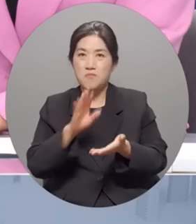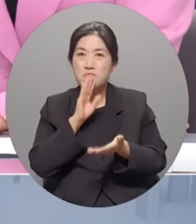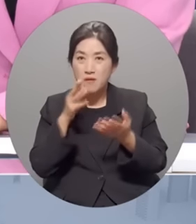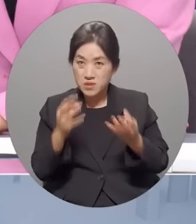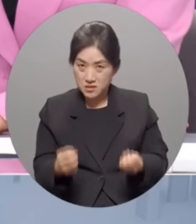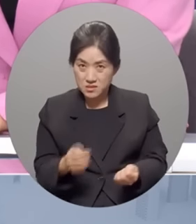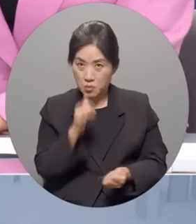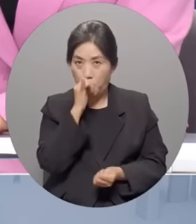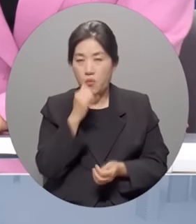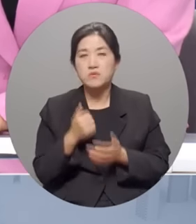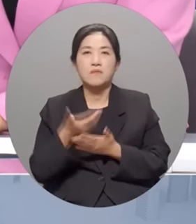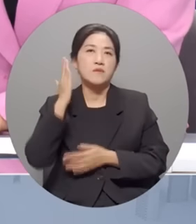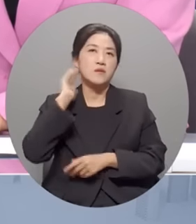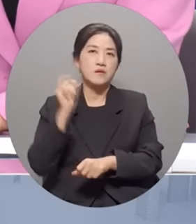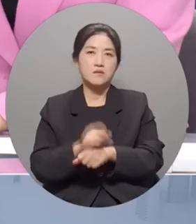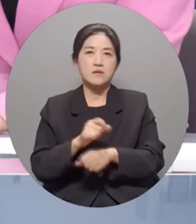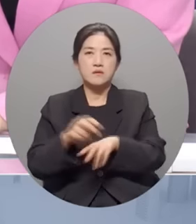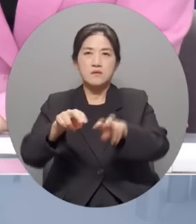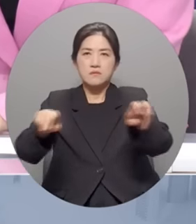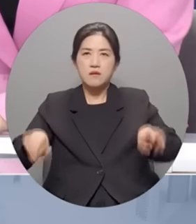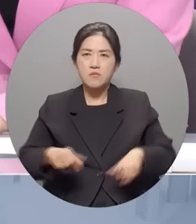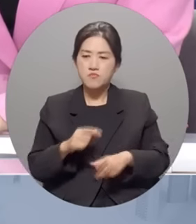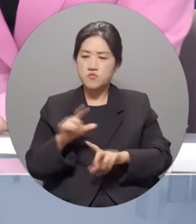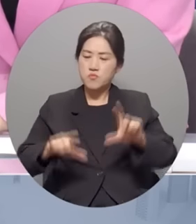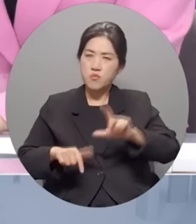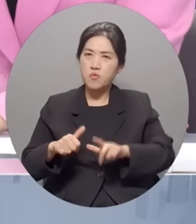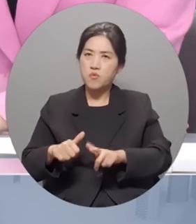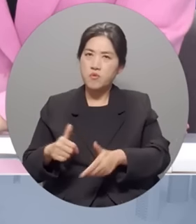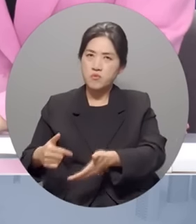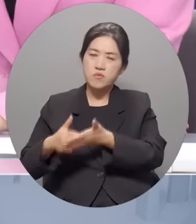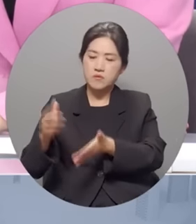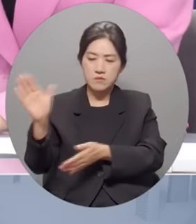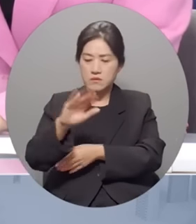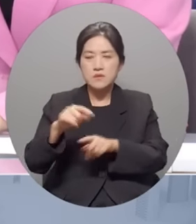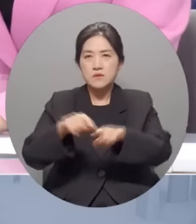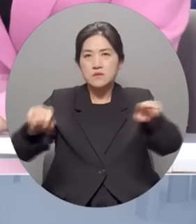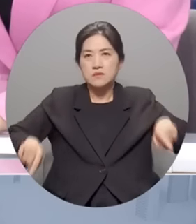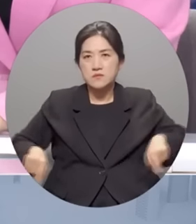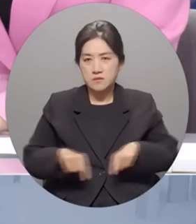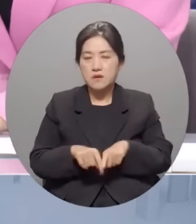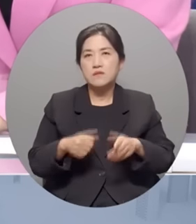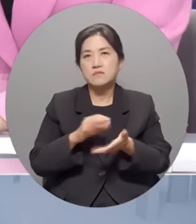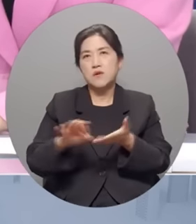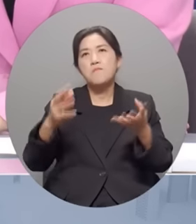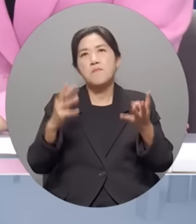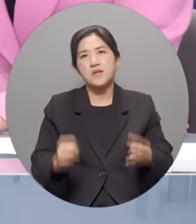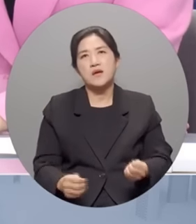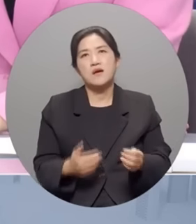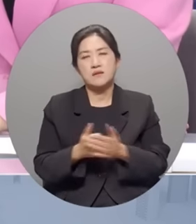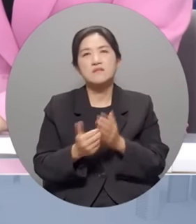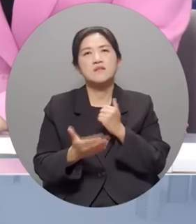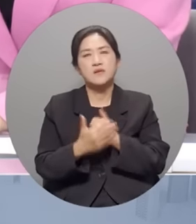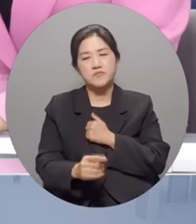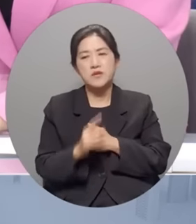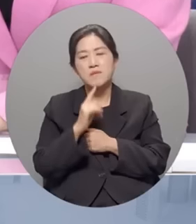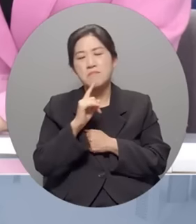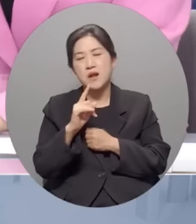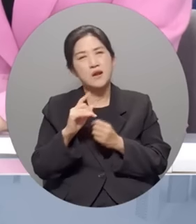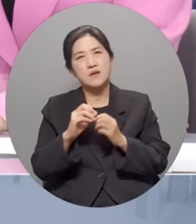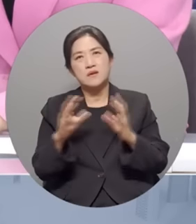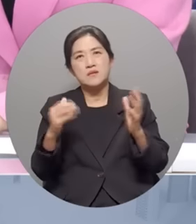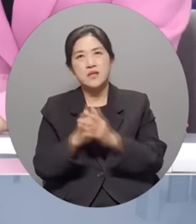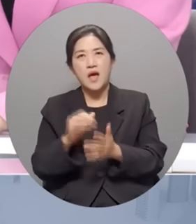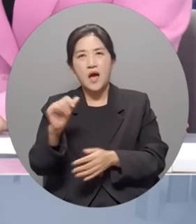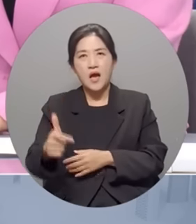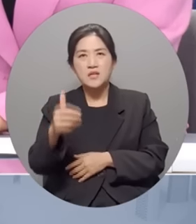않았습니다 대통령실은 테이블 요구는 과하다 직사각형 테이블을 쓴 적도 많고 또 한 대표가 좋아하는 제로 콜라까지